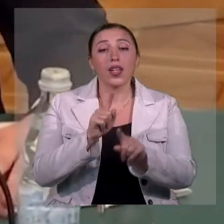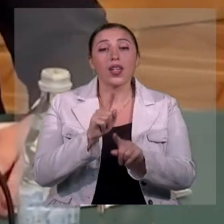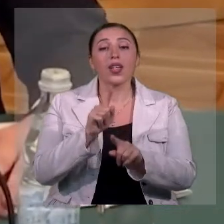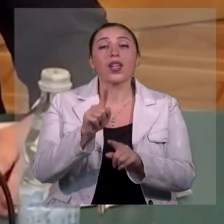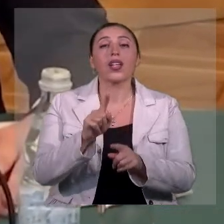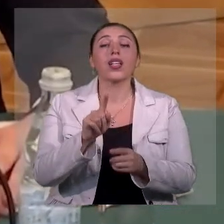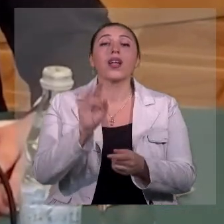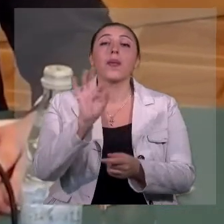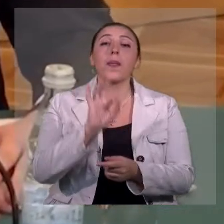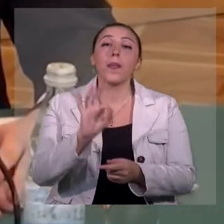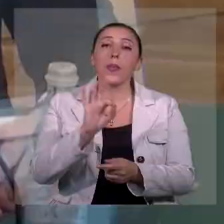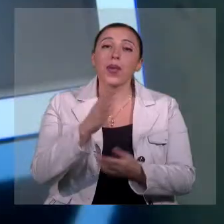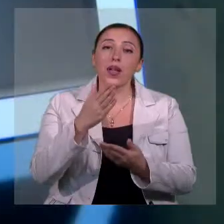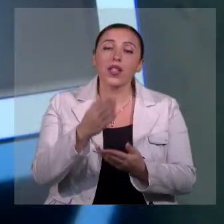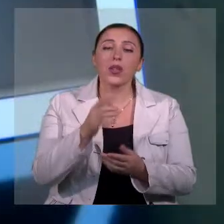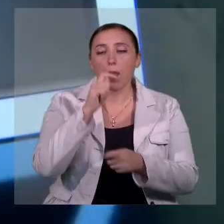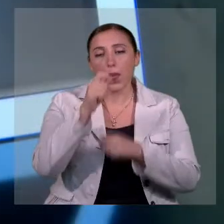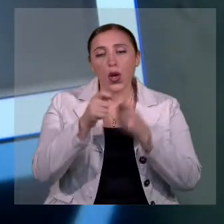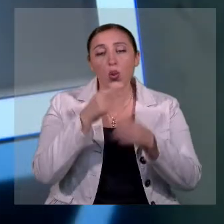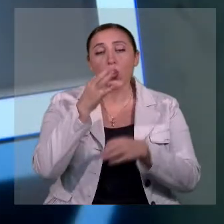այլ մանրամասներ չեն հաղորդում։